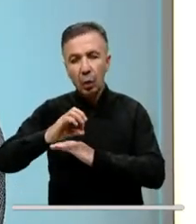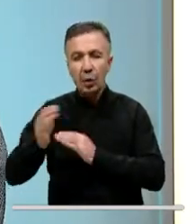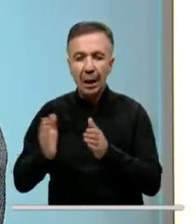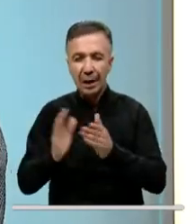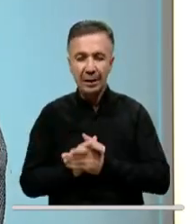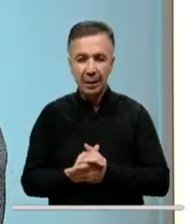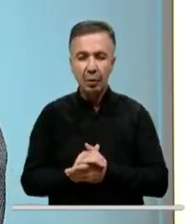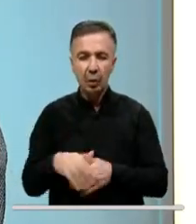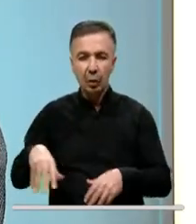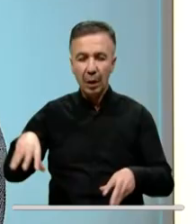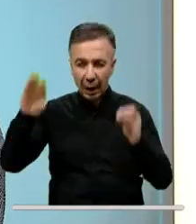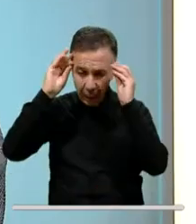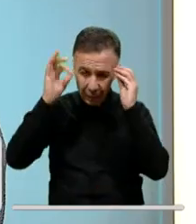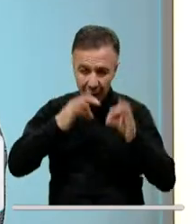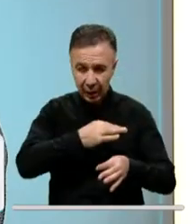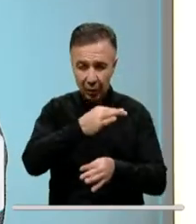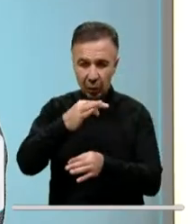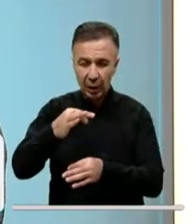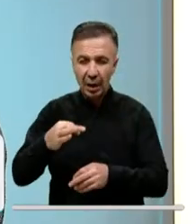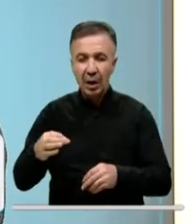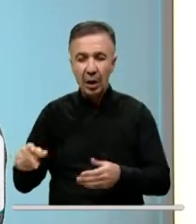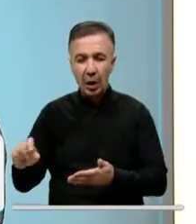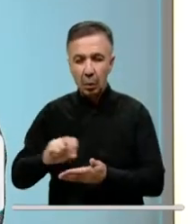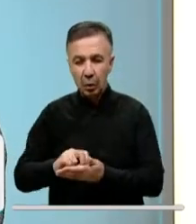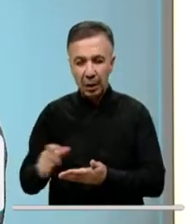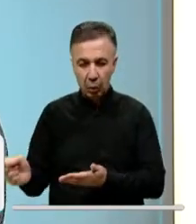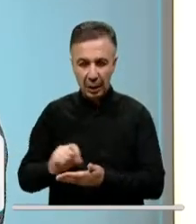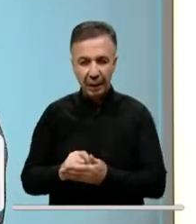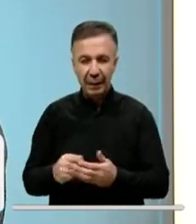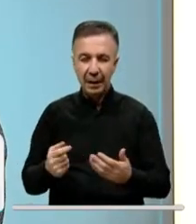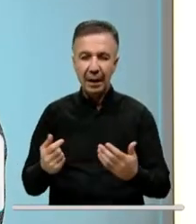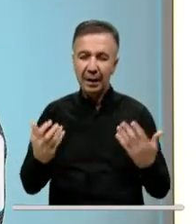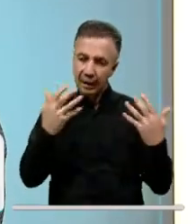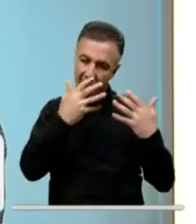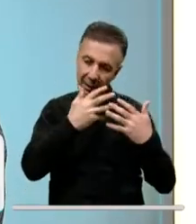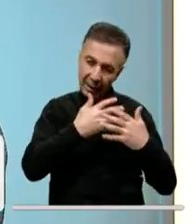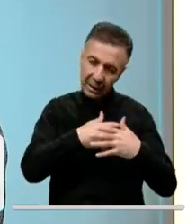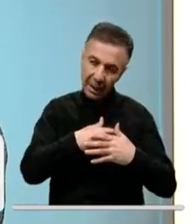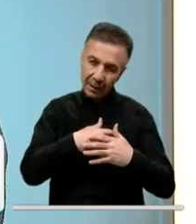göre Müzdelife'de gecelemek ise sünnettir. Burada